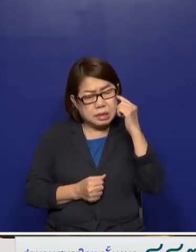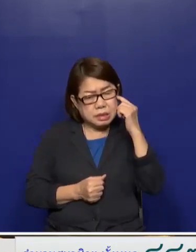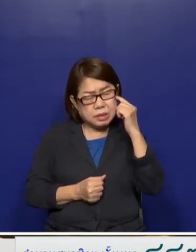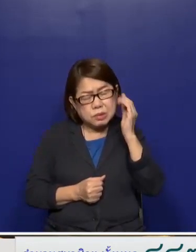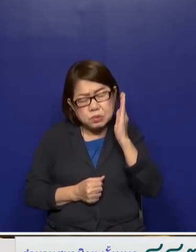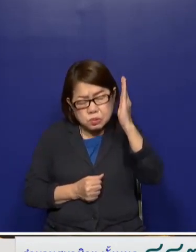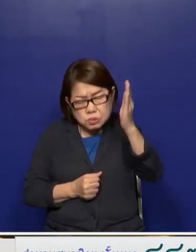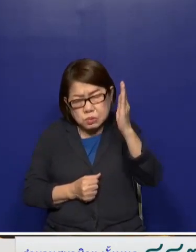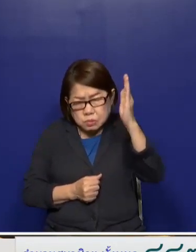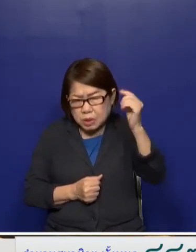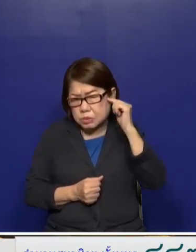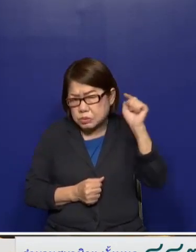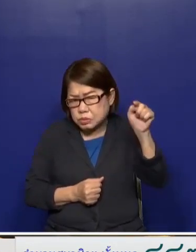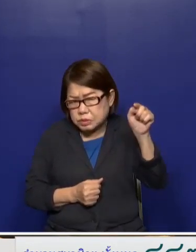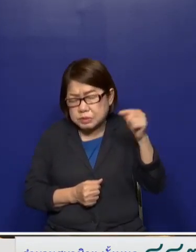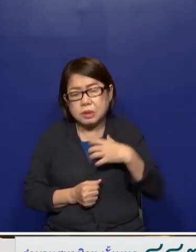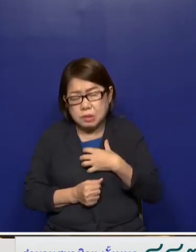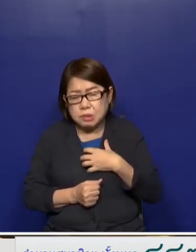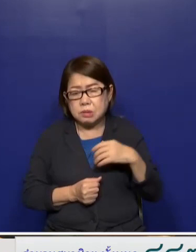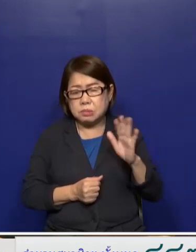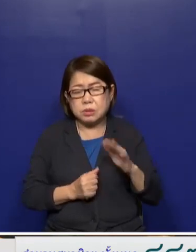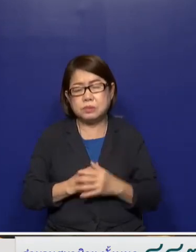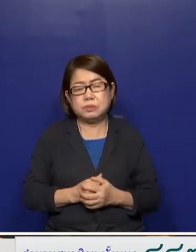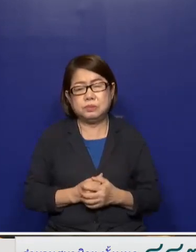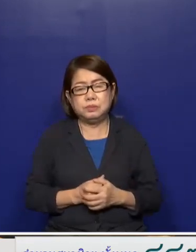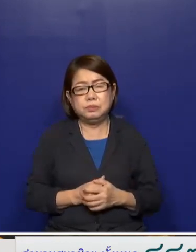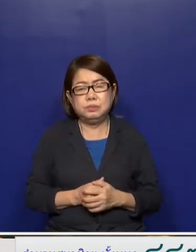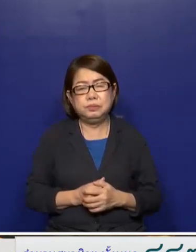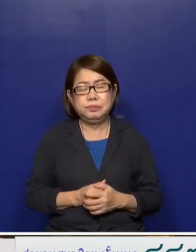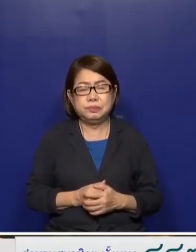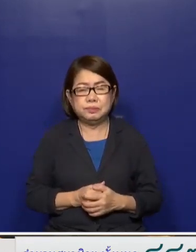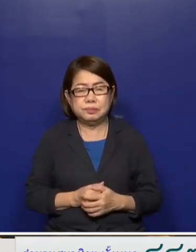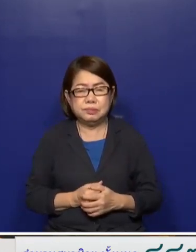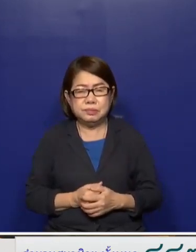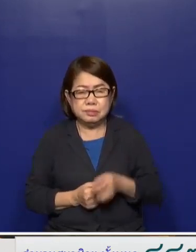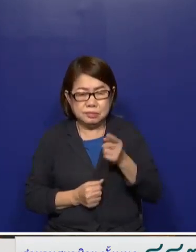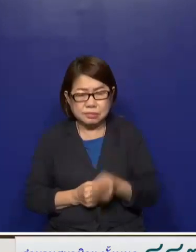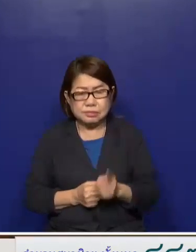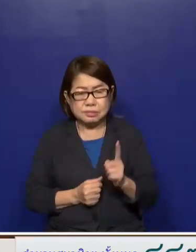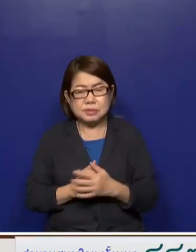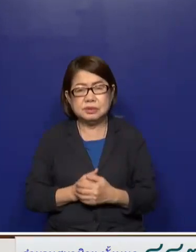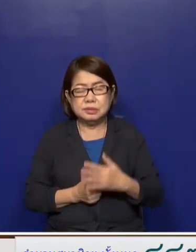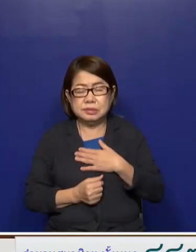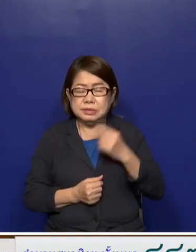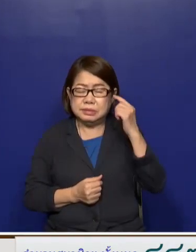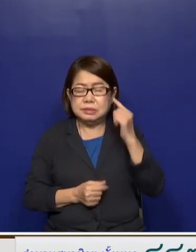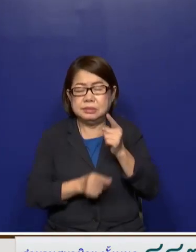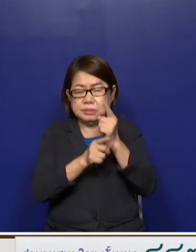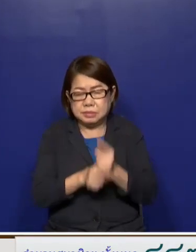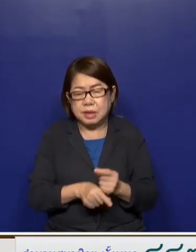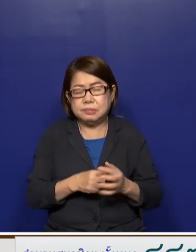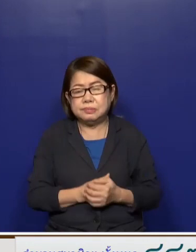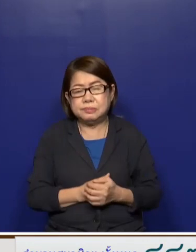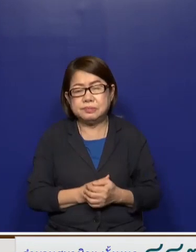ปอนาคตไหมแน่นอนครับ ความคิดผมอยู่บนพื้นฐานของความเป็นวัตถุนิ